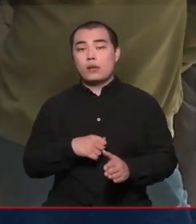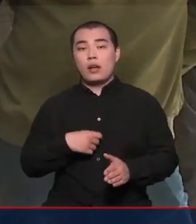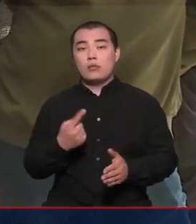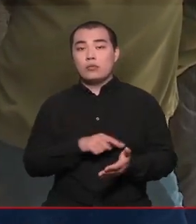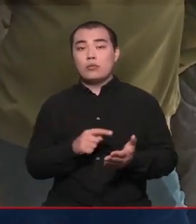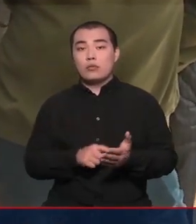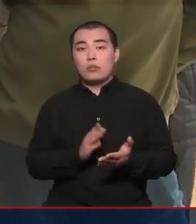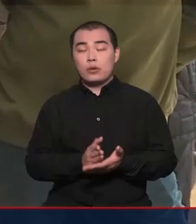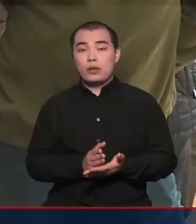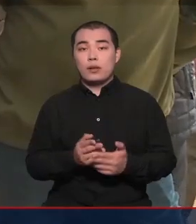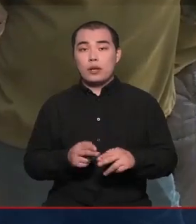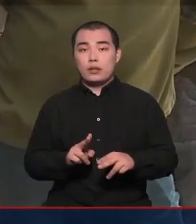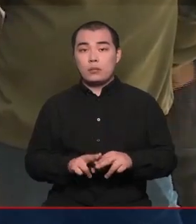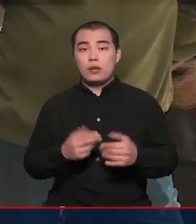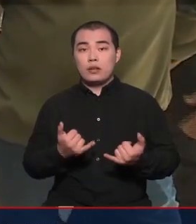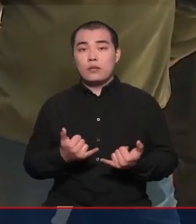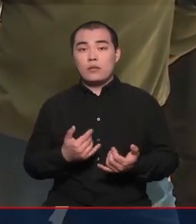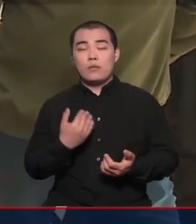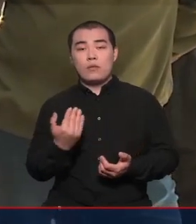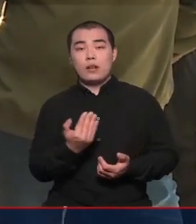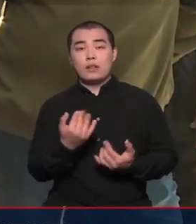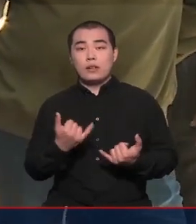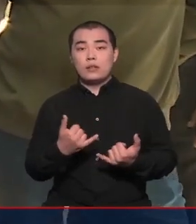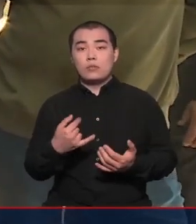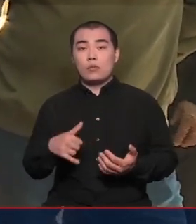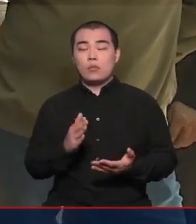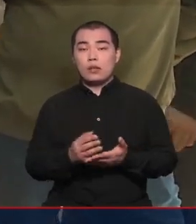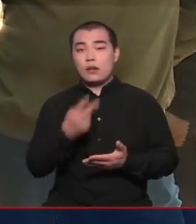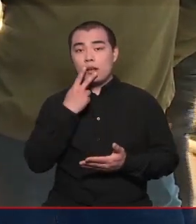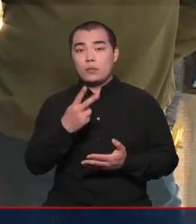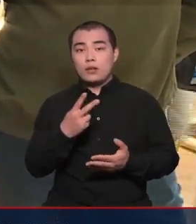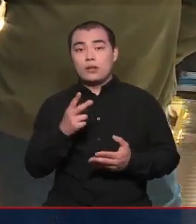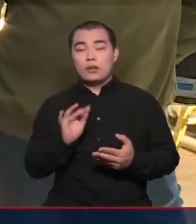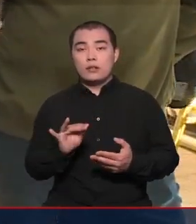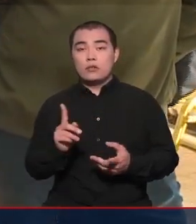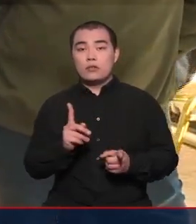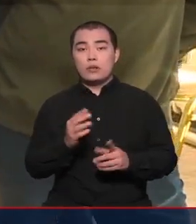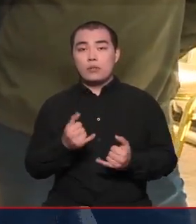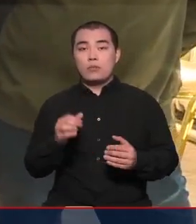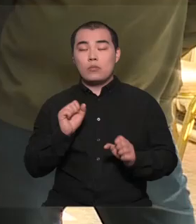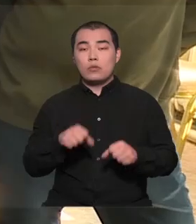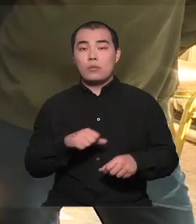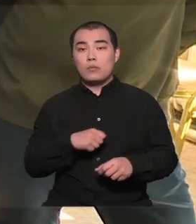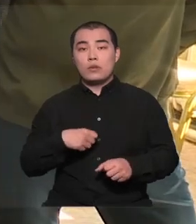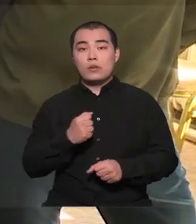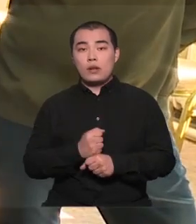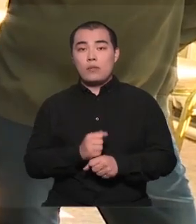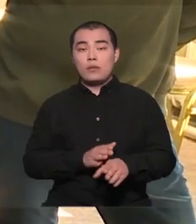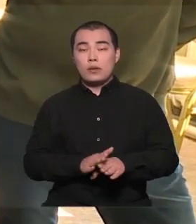точки. Поэтому ваши кейсы мы будем рассматривать непосредственно, именно чтобы можно было проработать с благотворителями.